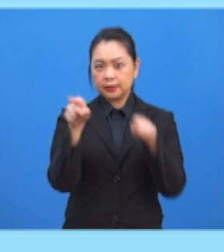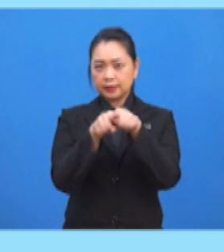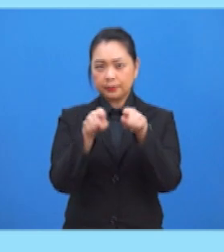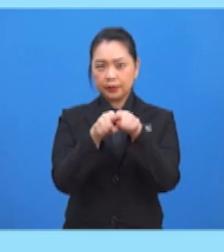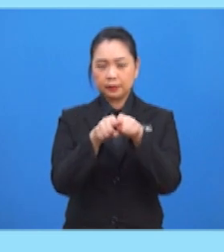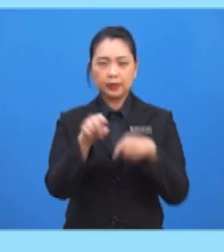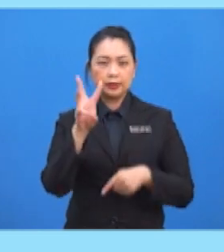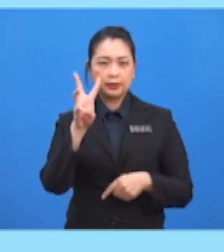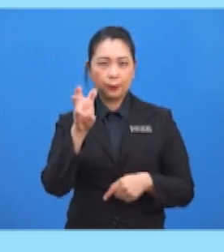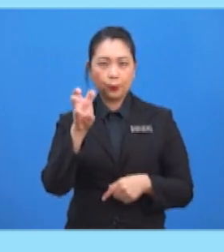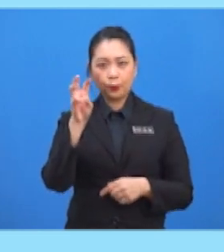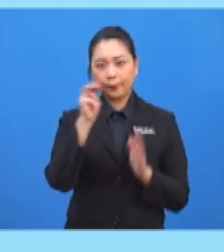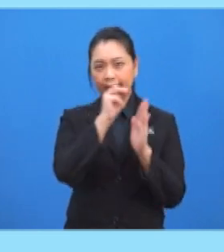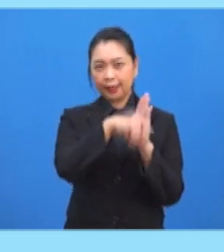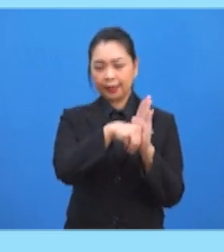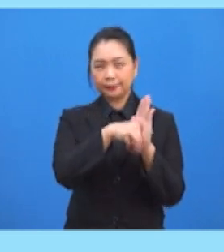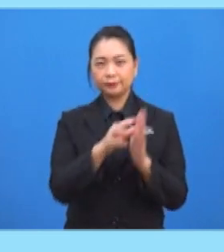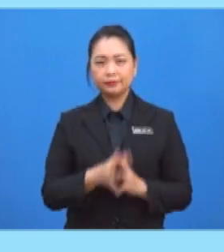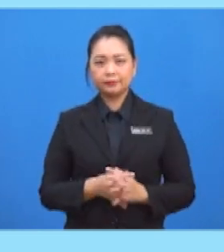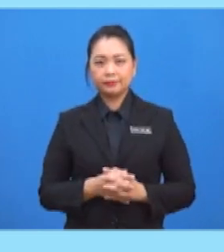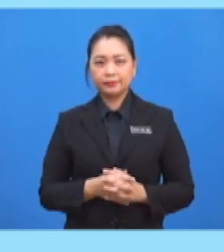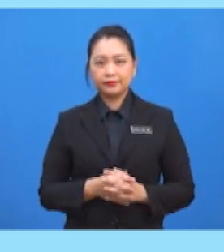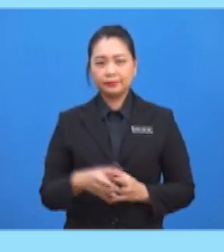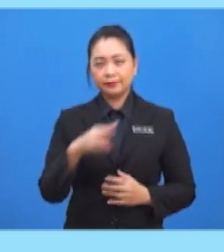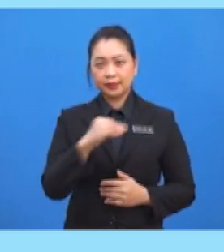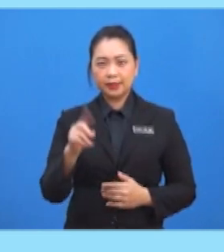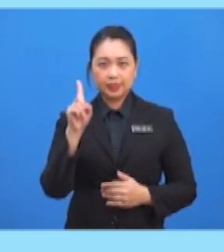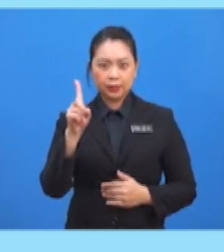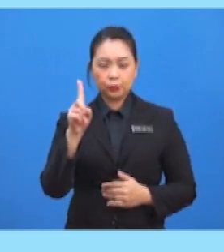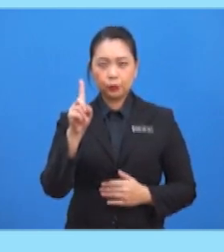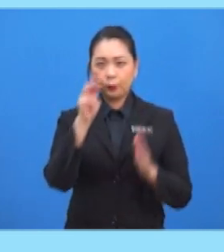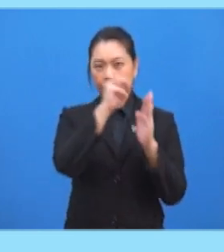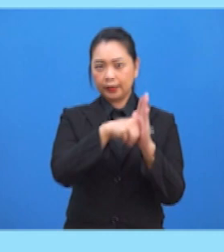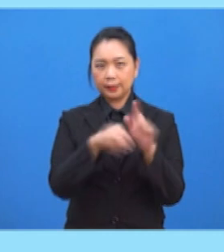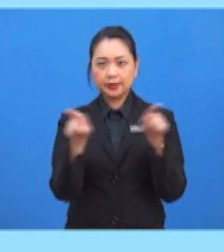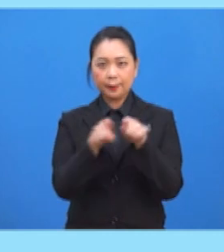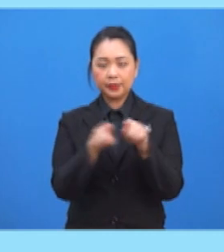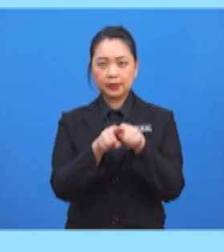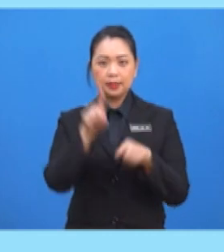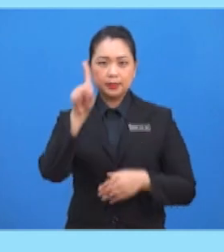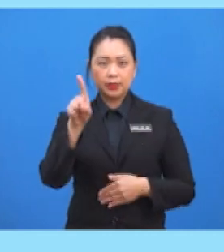dengan 60 minit dan satu minit sama dengan